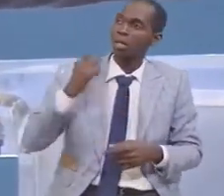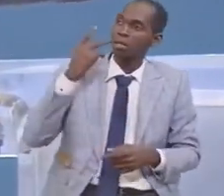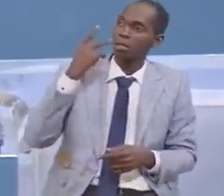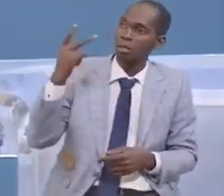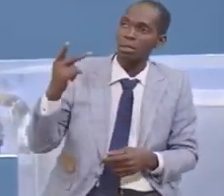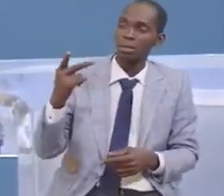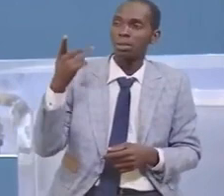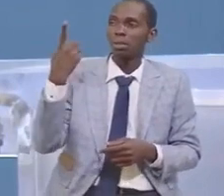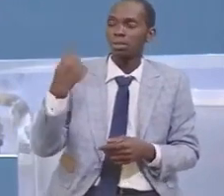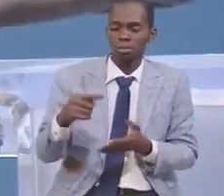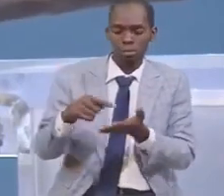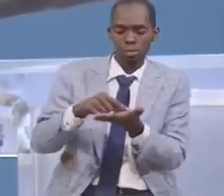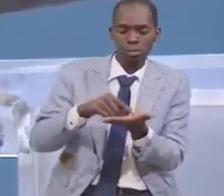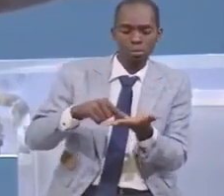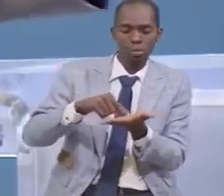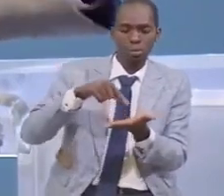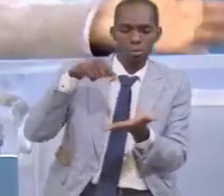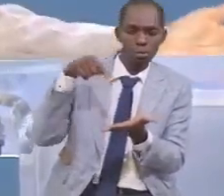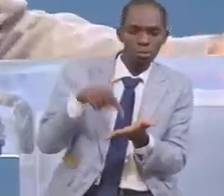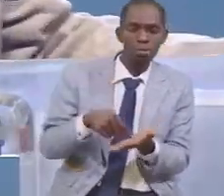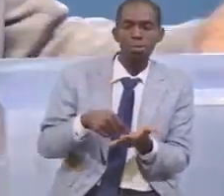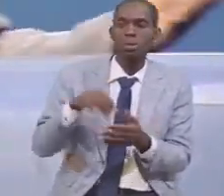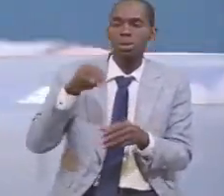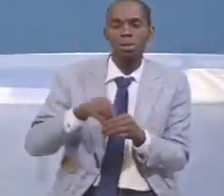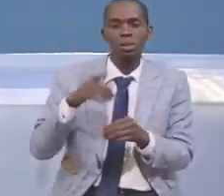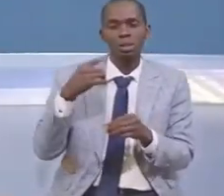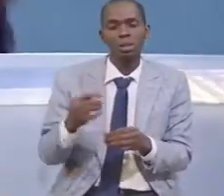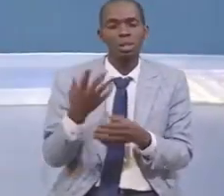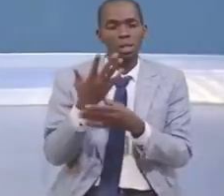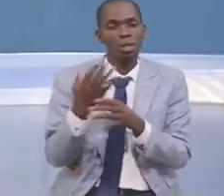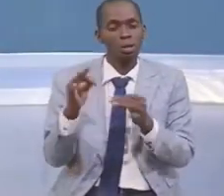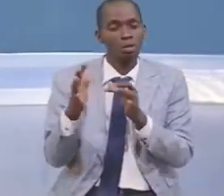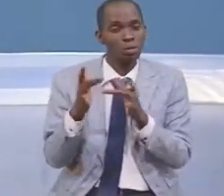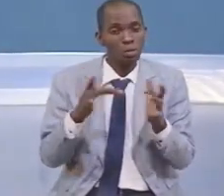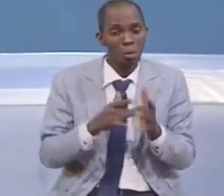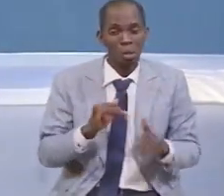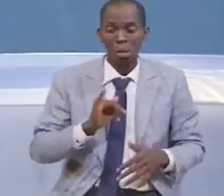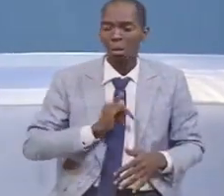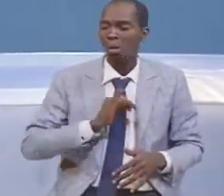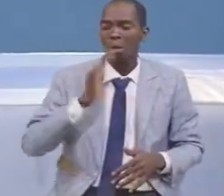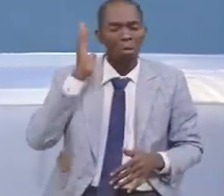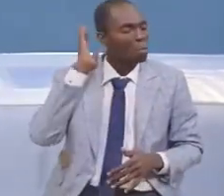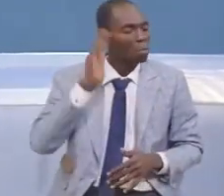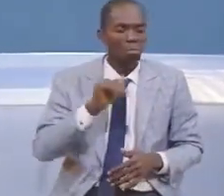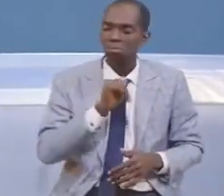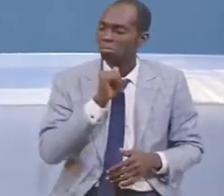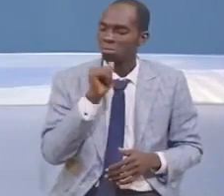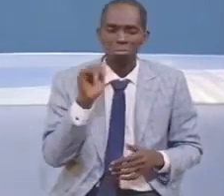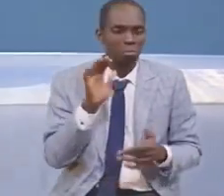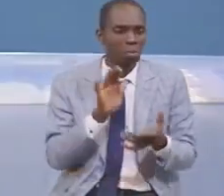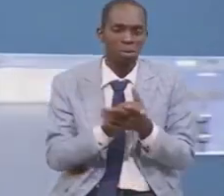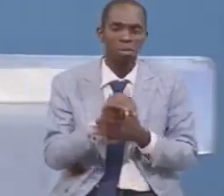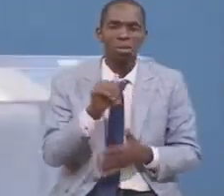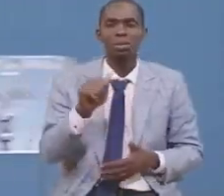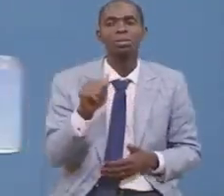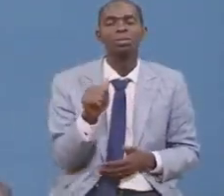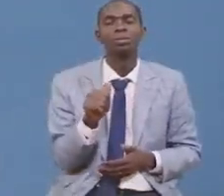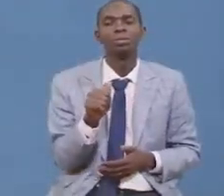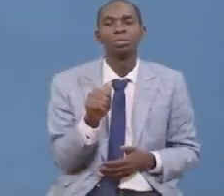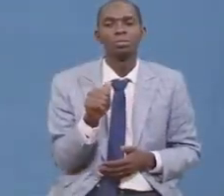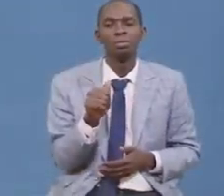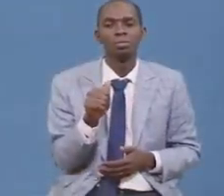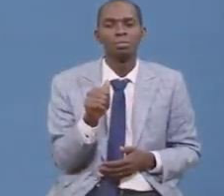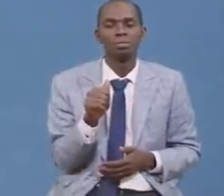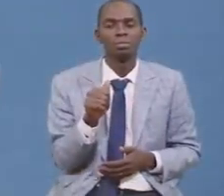of the nails in the hand of Jesus, I will not believe. యేసు చేతులలో మేకుల గాయాలు చూస్తేనే